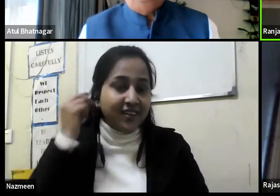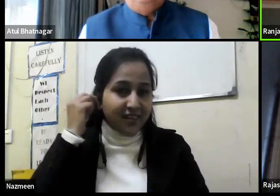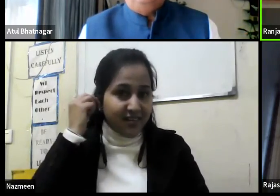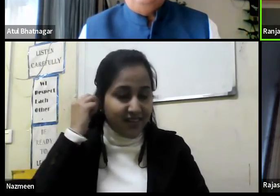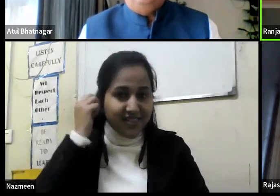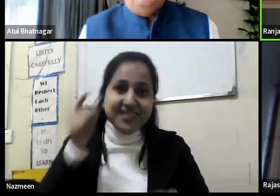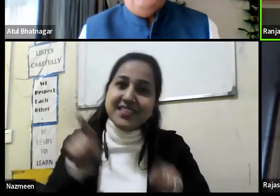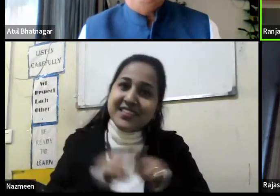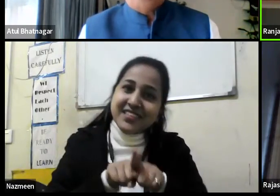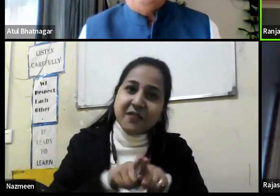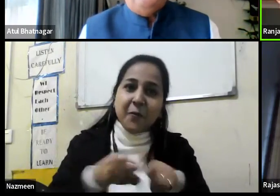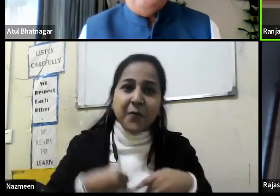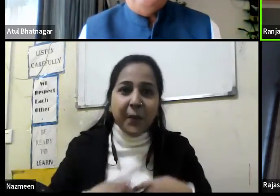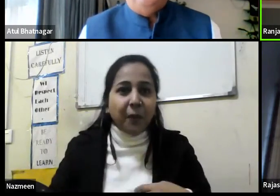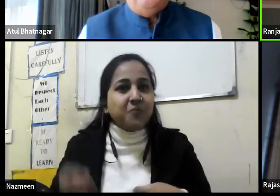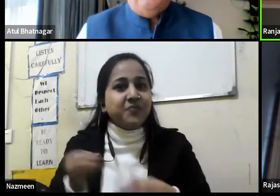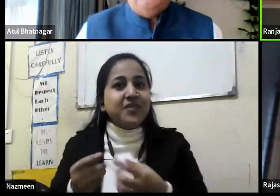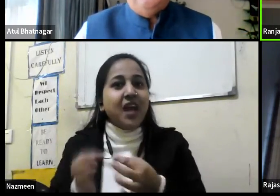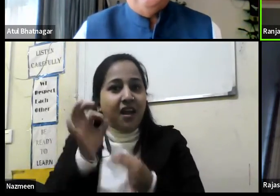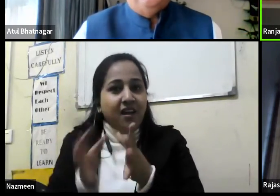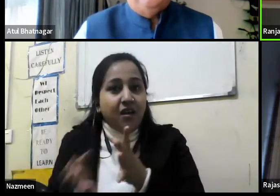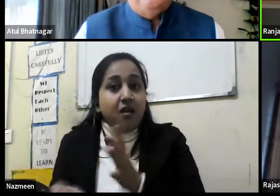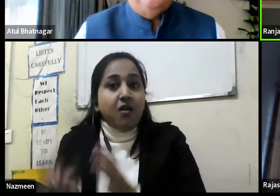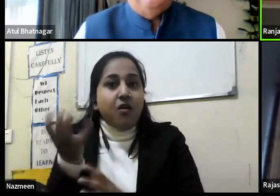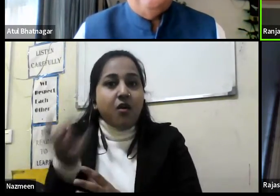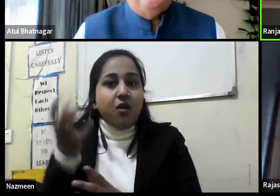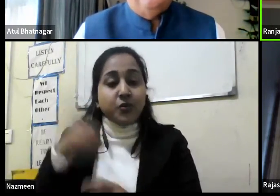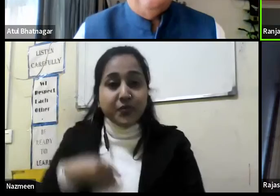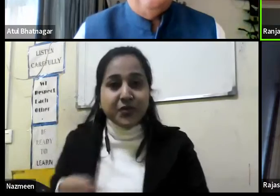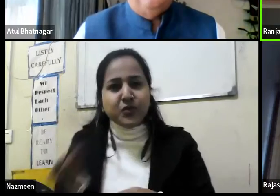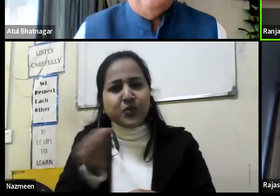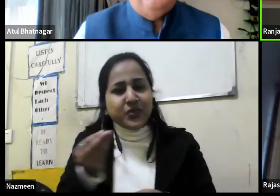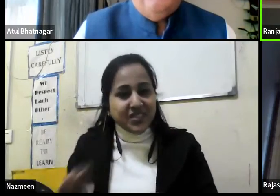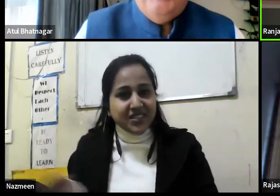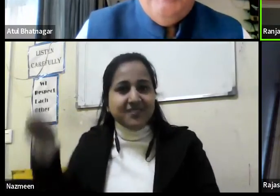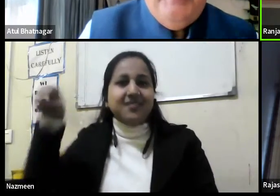हम भी डाल रहे हैं इस यज्ञ में. थैंक यू.